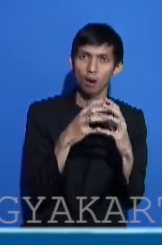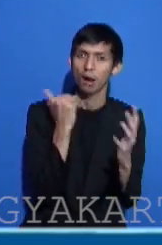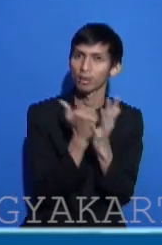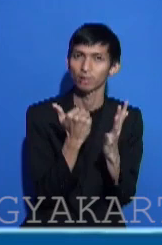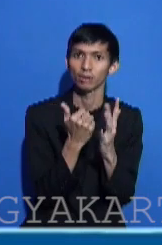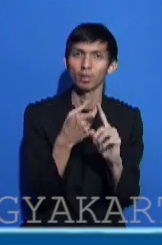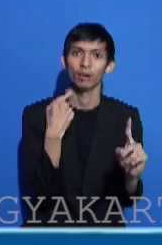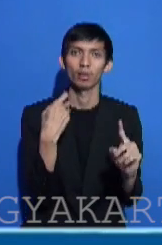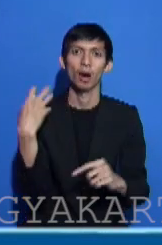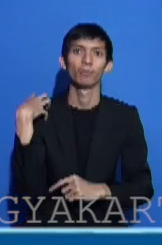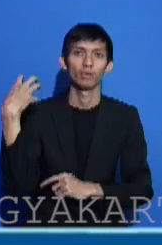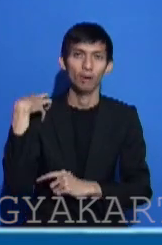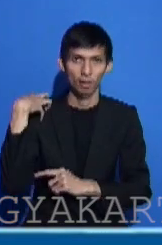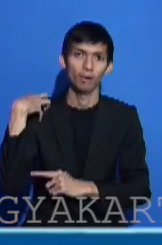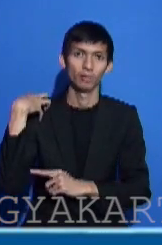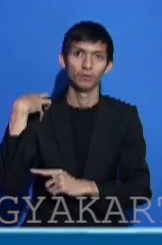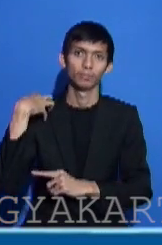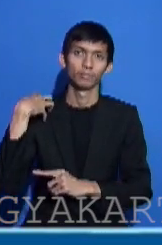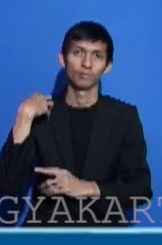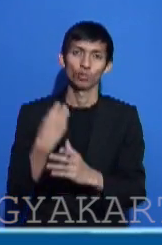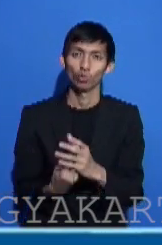sering Kidul tanaman